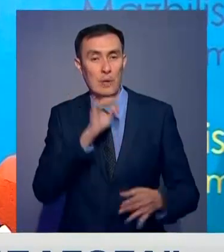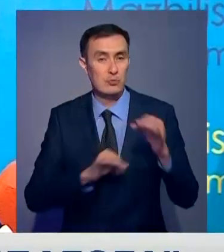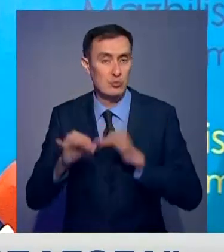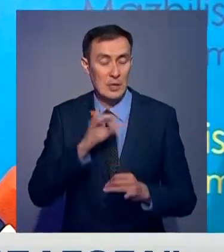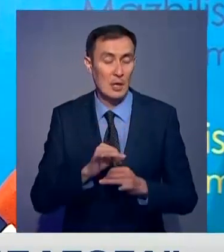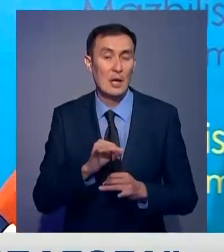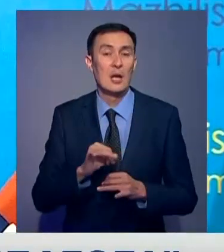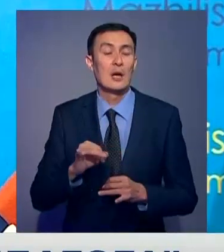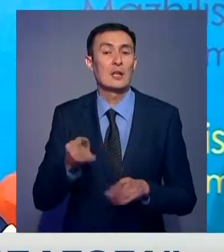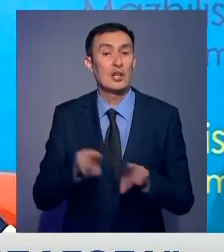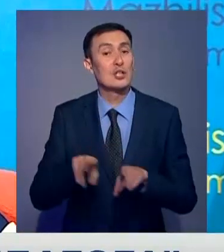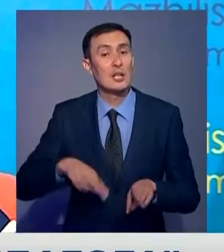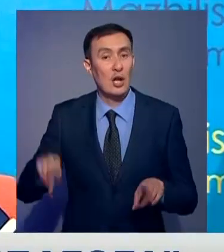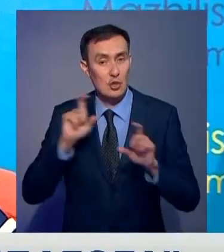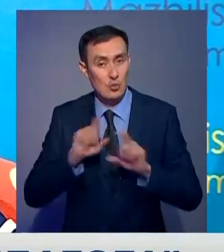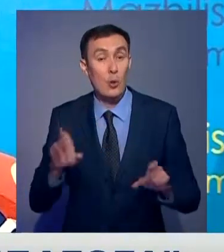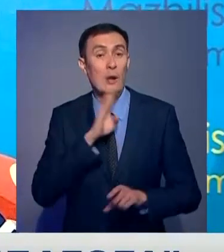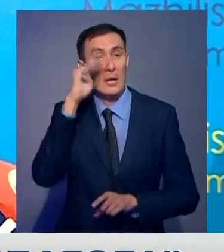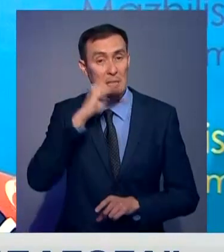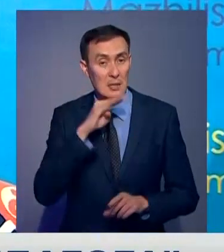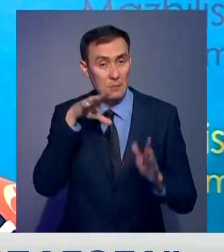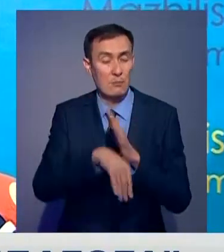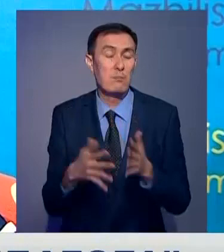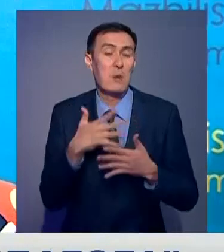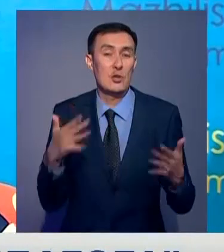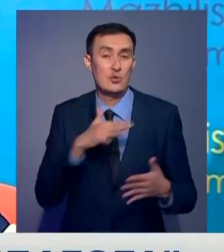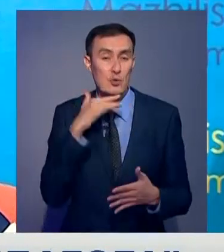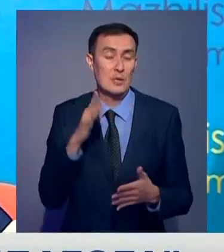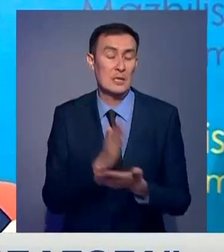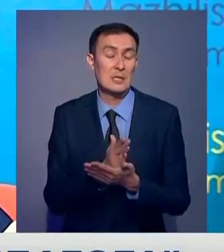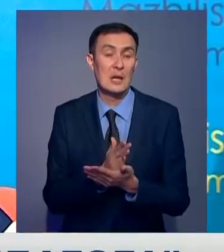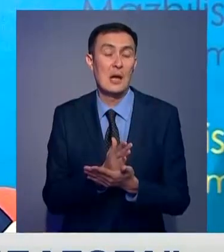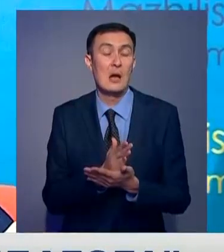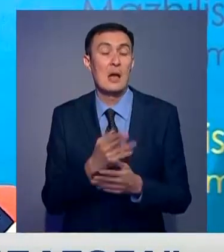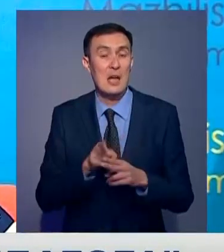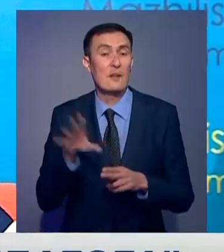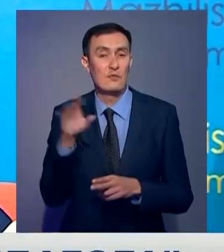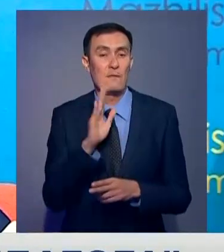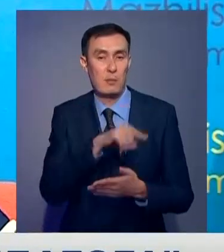коллеги, директора школ, родители. То есть там большое количество общественных объединений. Это все будет обсуждаться.